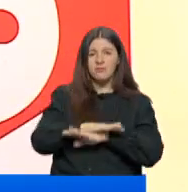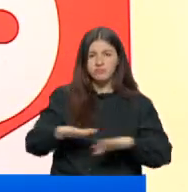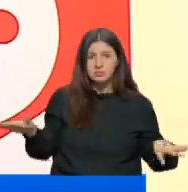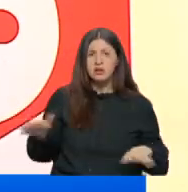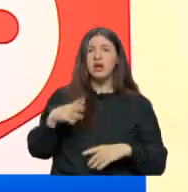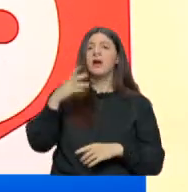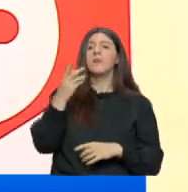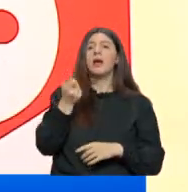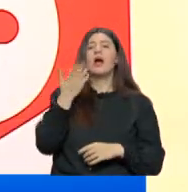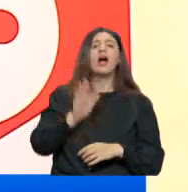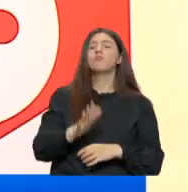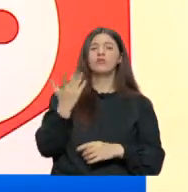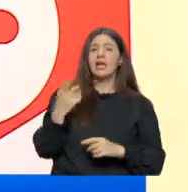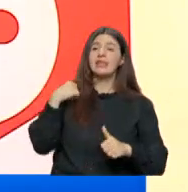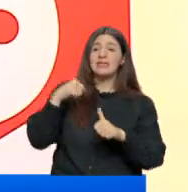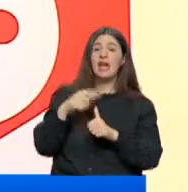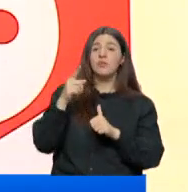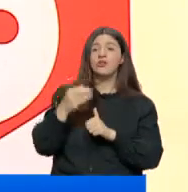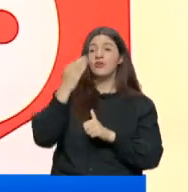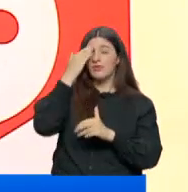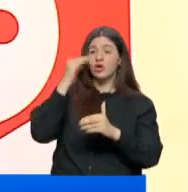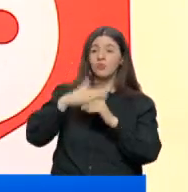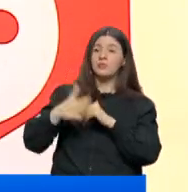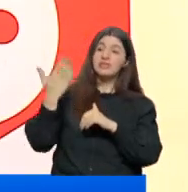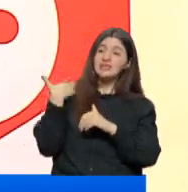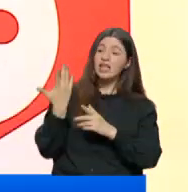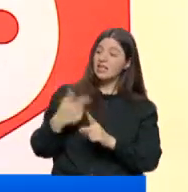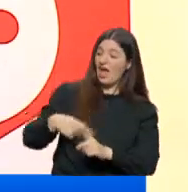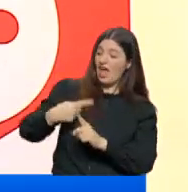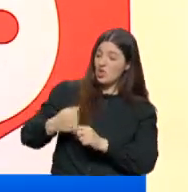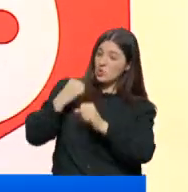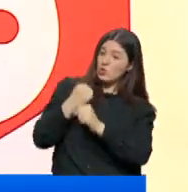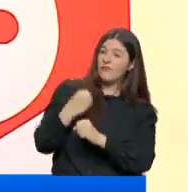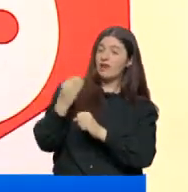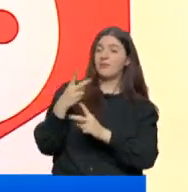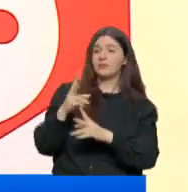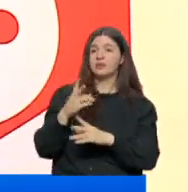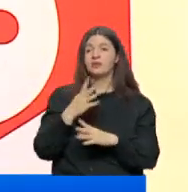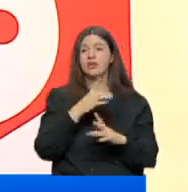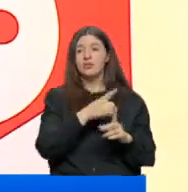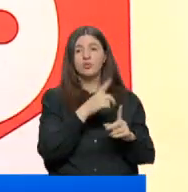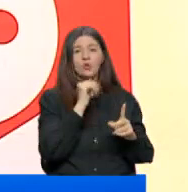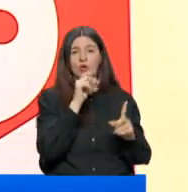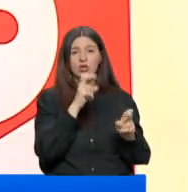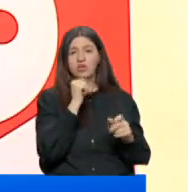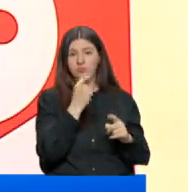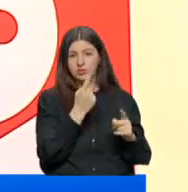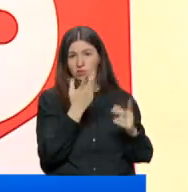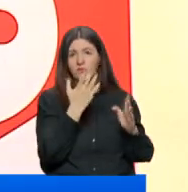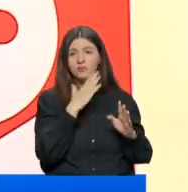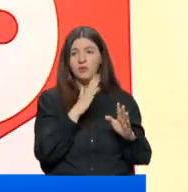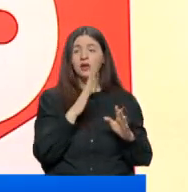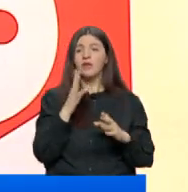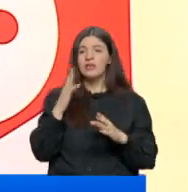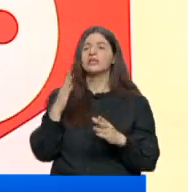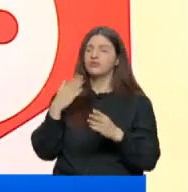Para kalmayınca ne yapıyor? Tekrar bunu yoksul halkın sırtına nasıl yükleyebiliriz hiç diye bakıyorlar. Hiçbir vatandaşın lehine bir şey yok. Maalesef gerçekten söyleyeceğim, hiçbir